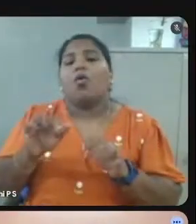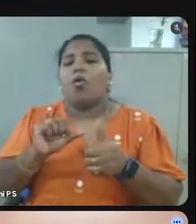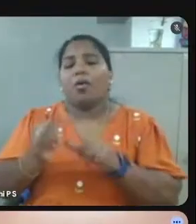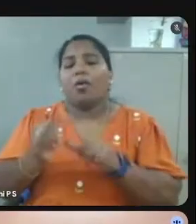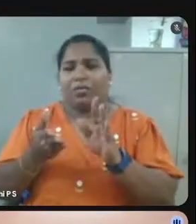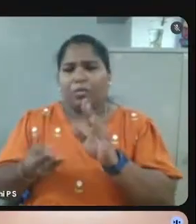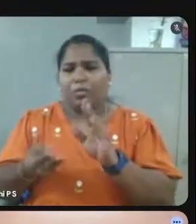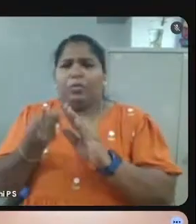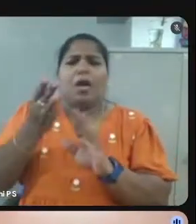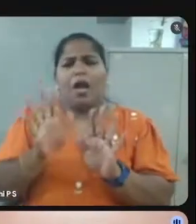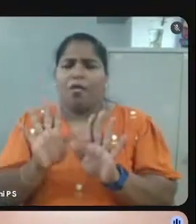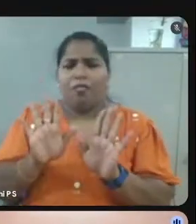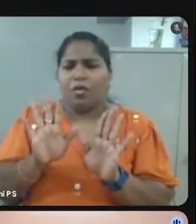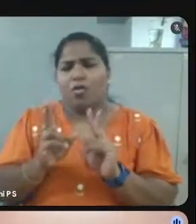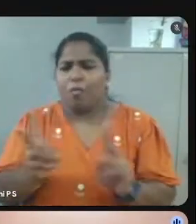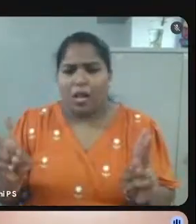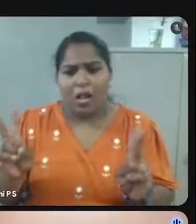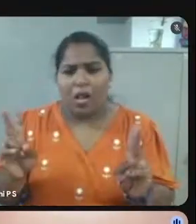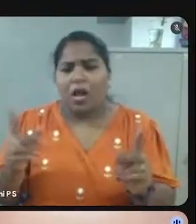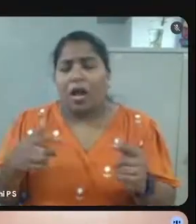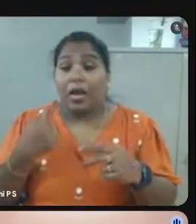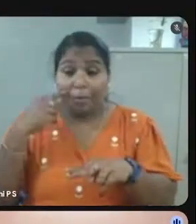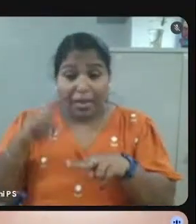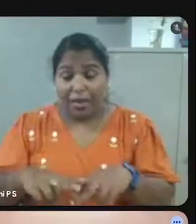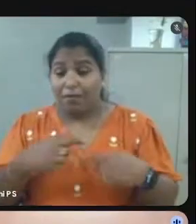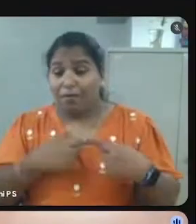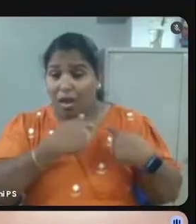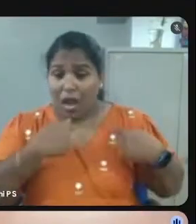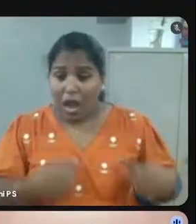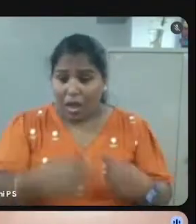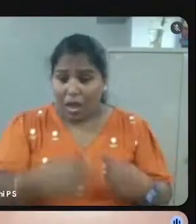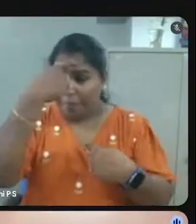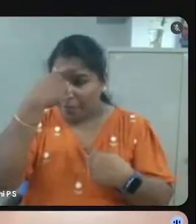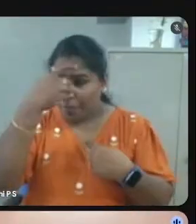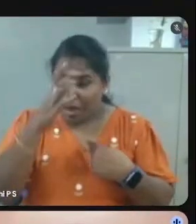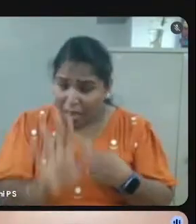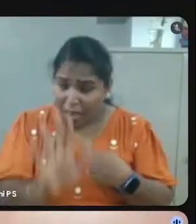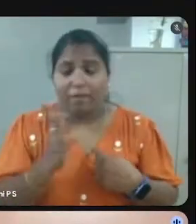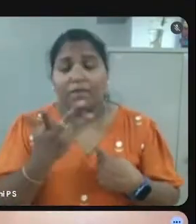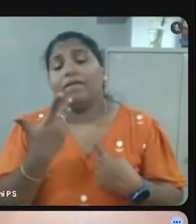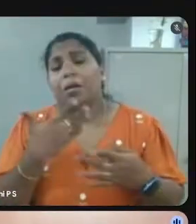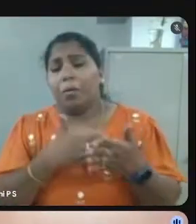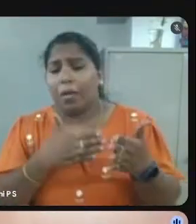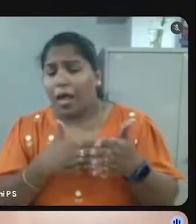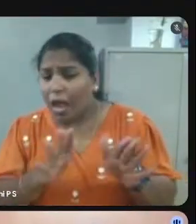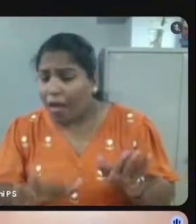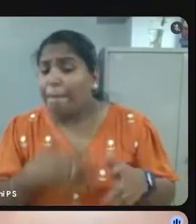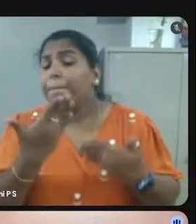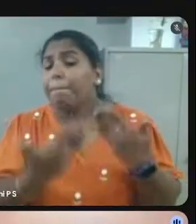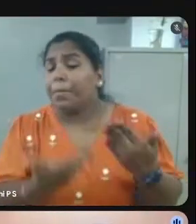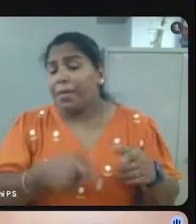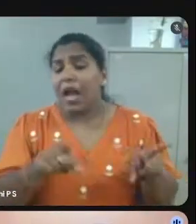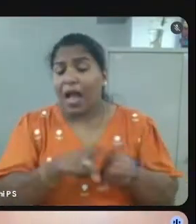ആണ്. അപ്പം ഒരു ഹാർട്ട് ഇഷ്യൂസ് ഉള്ള ആൾക്കാർ, ഡൗൺ സിൻഡ്രോം ഹാർട്ട് ഇഷ്യൂസ് ഉള്ളവർക്ക് പിന്നെ